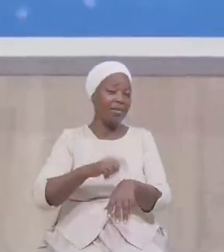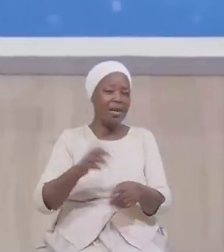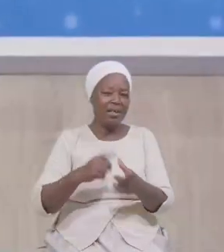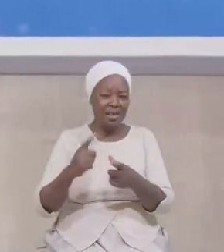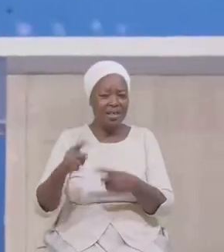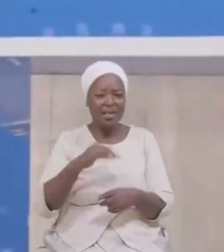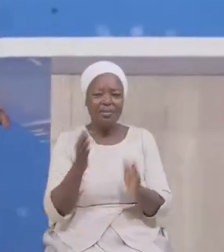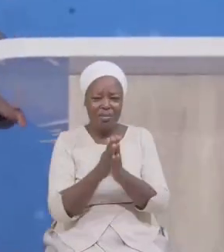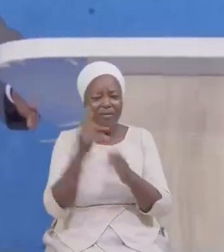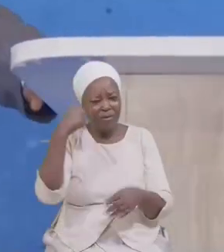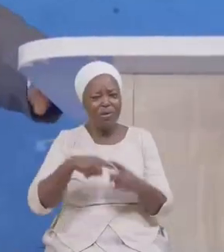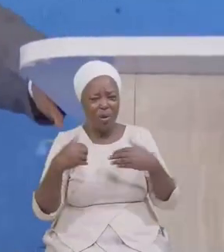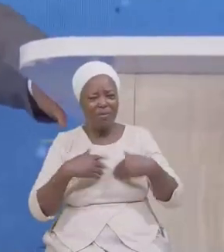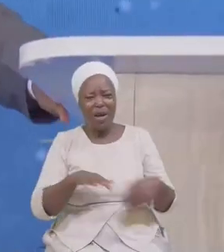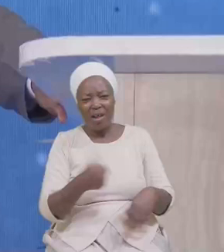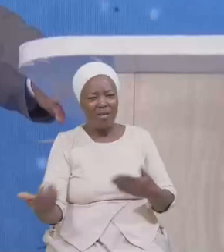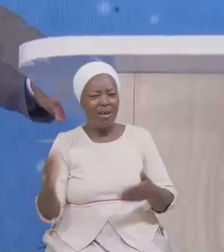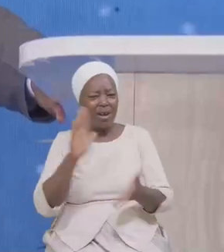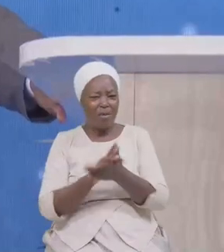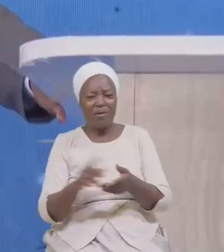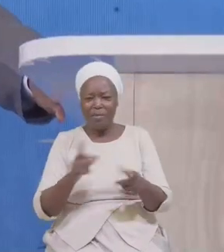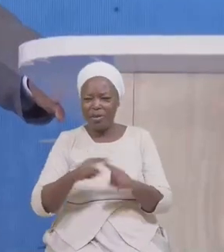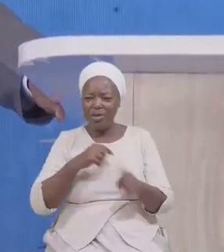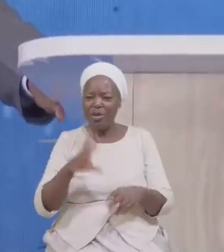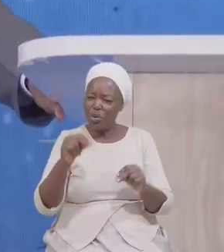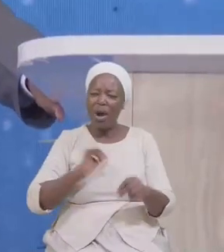dit, non, que tu vas prier pour moi pour que ma femme revienne.